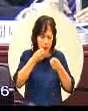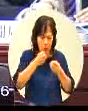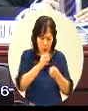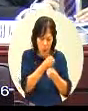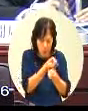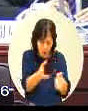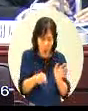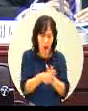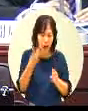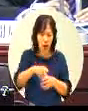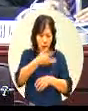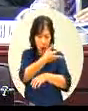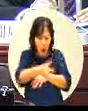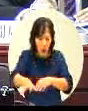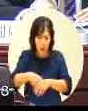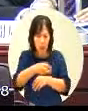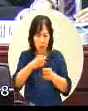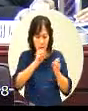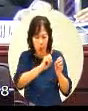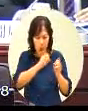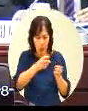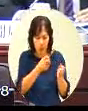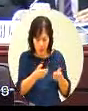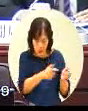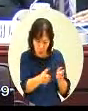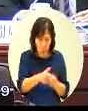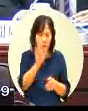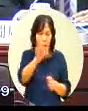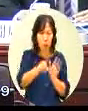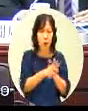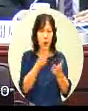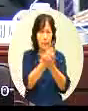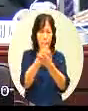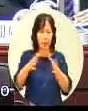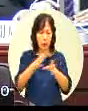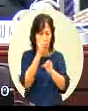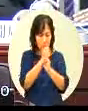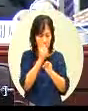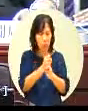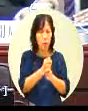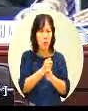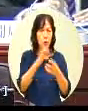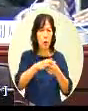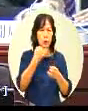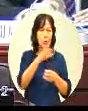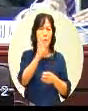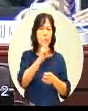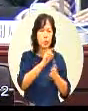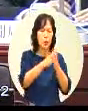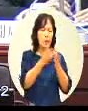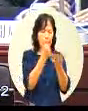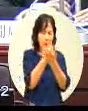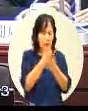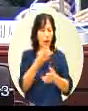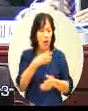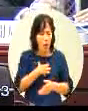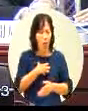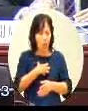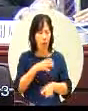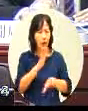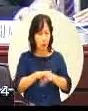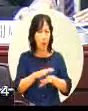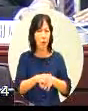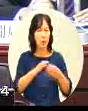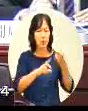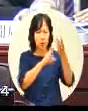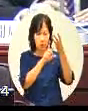水。我是认为所有的工作同仁，我怎么低了一股说吵到要变去，从